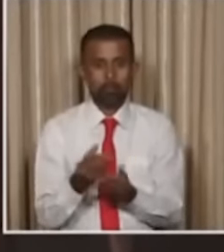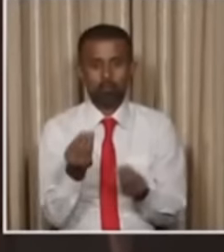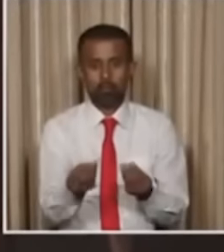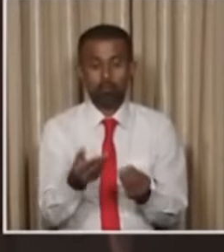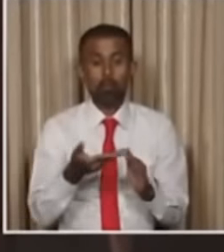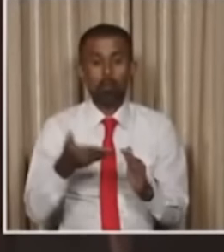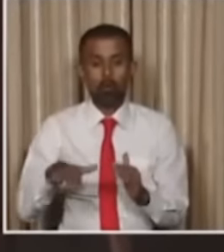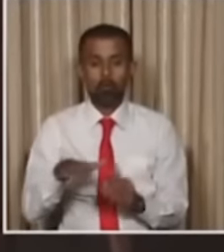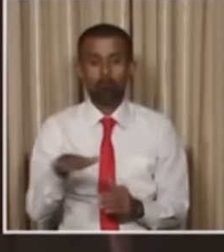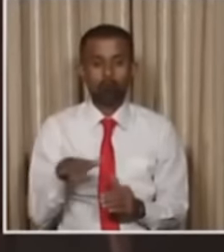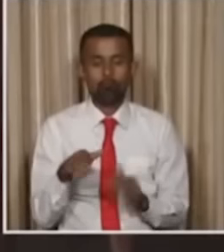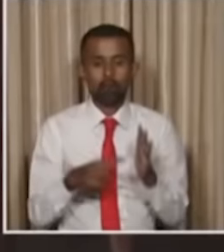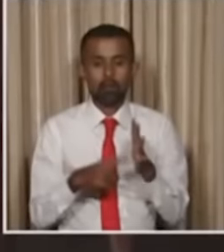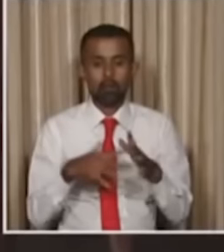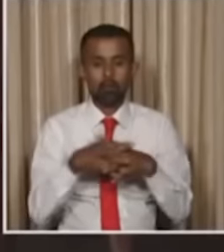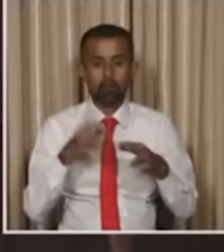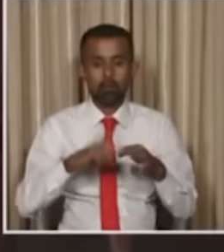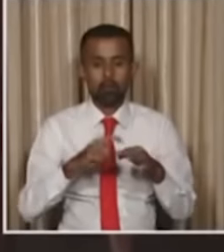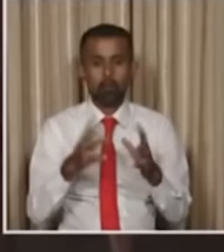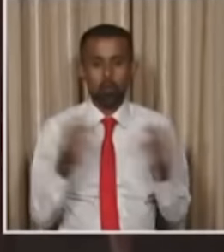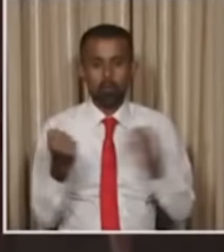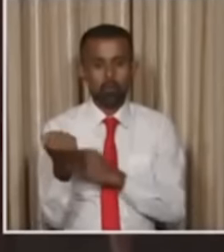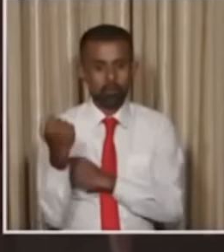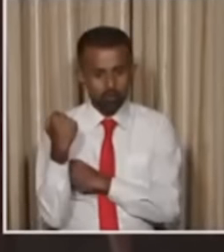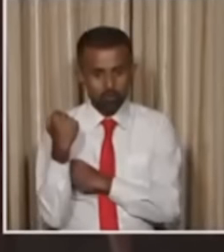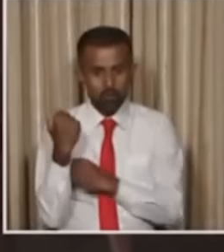ඔබේ ගමේදී නීතිය පසිනිරන්න බලයක්